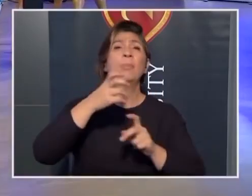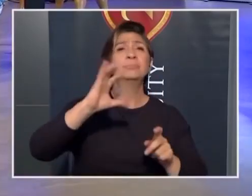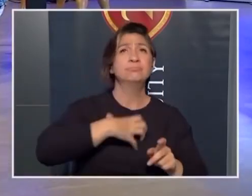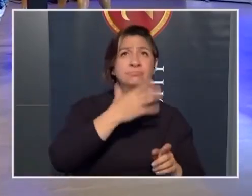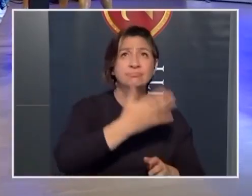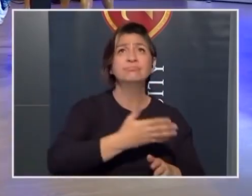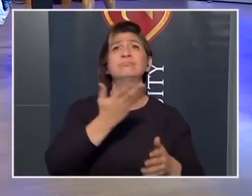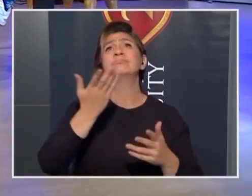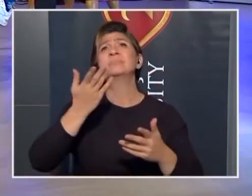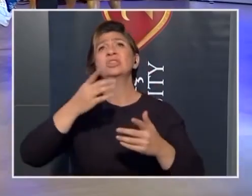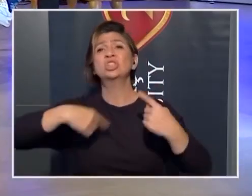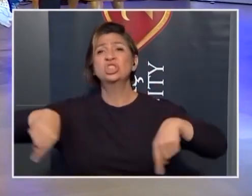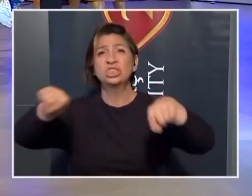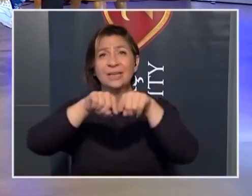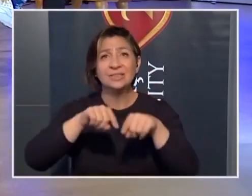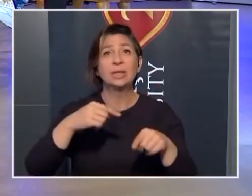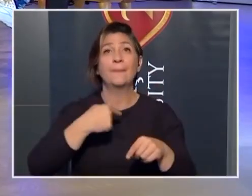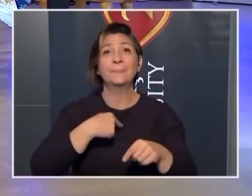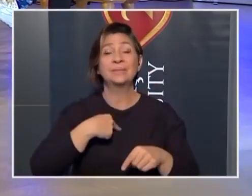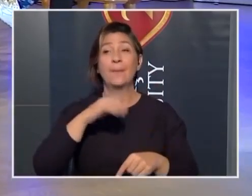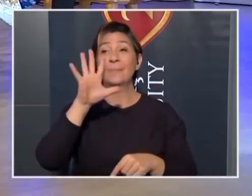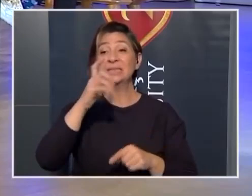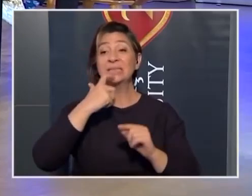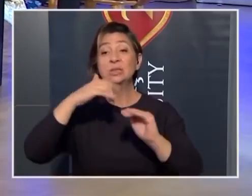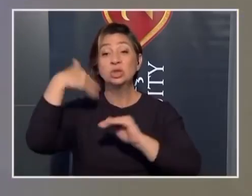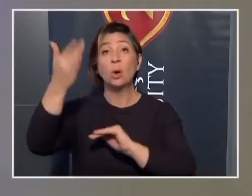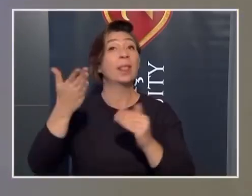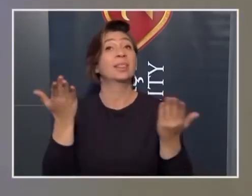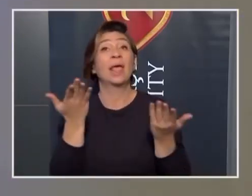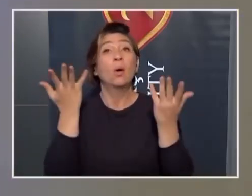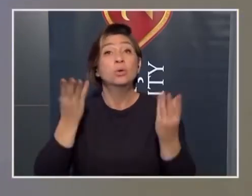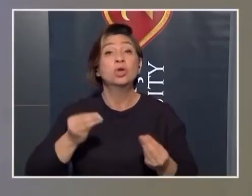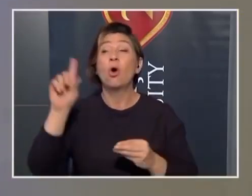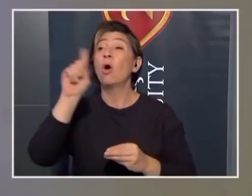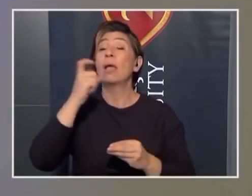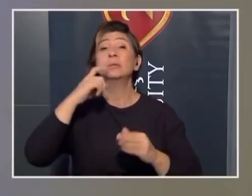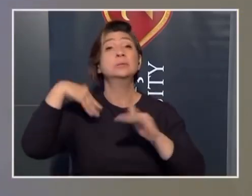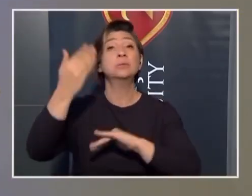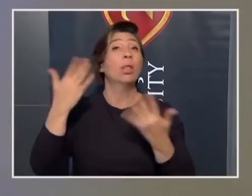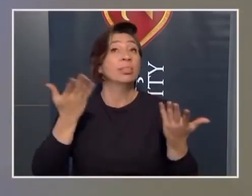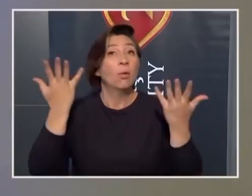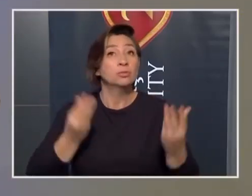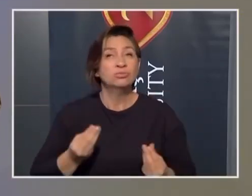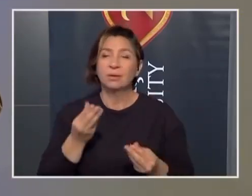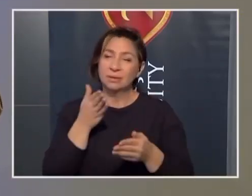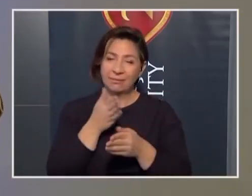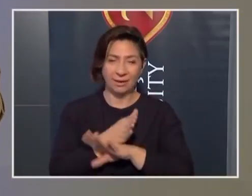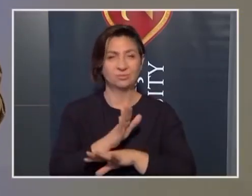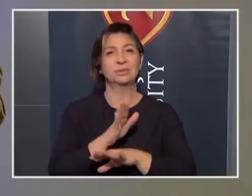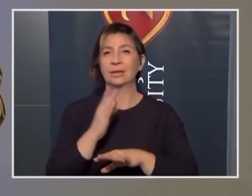ne gerçekten çevreciler bize 5 yıl sonra ne olacağını ya da 10 yıl sonra ne olacağını